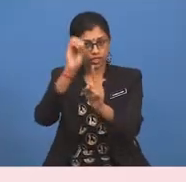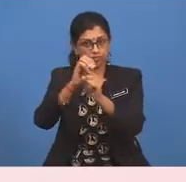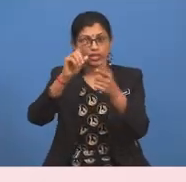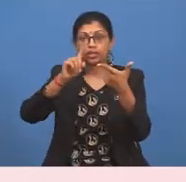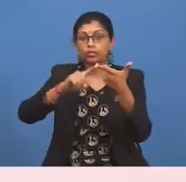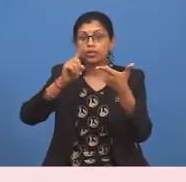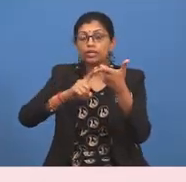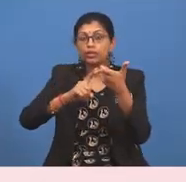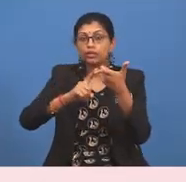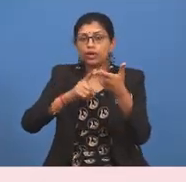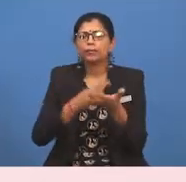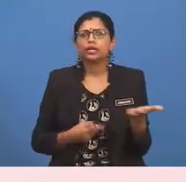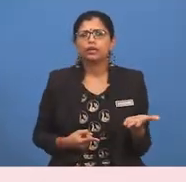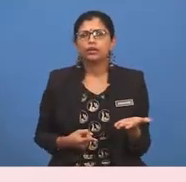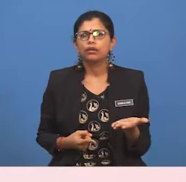iaitu